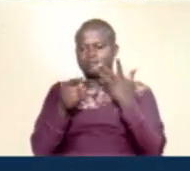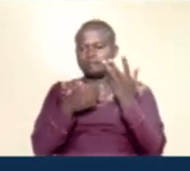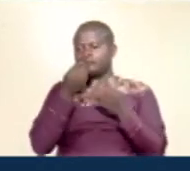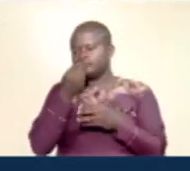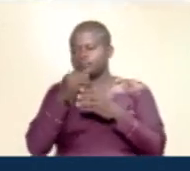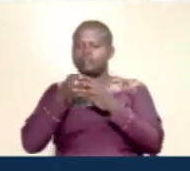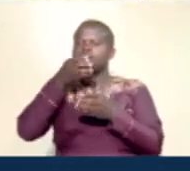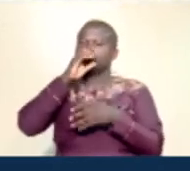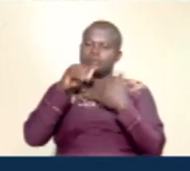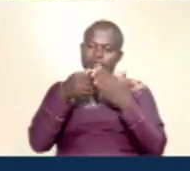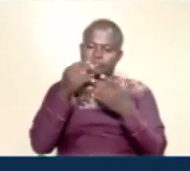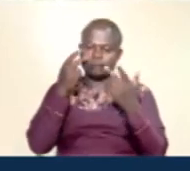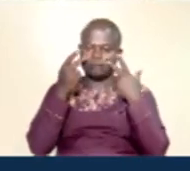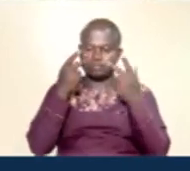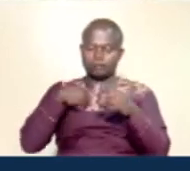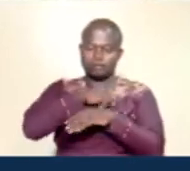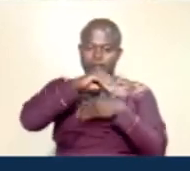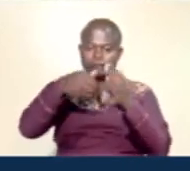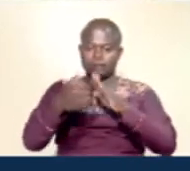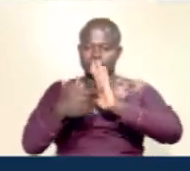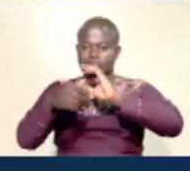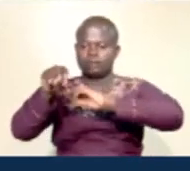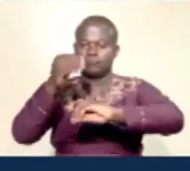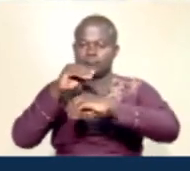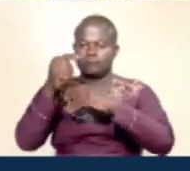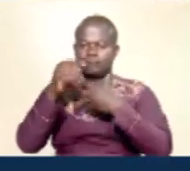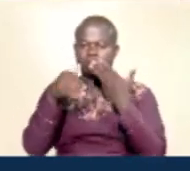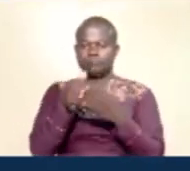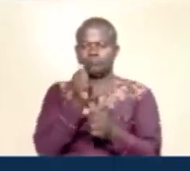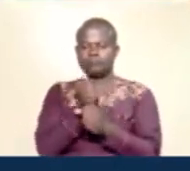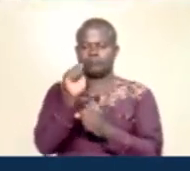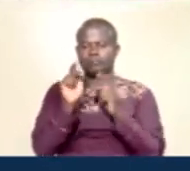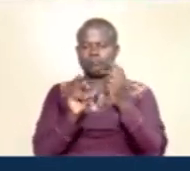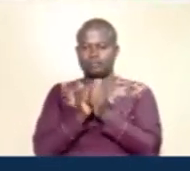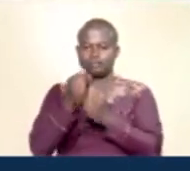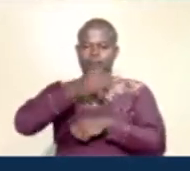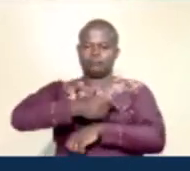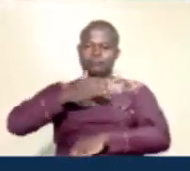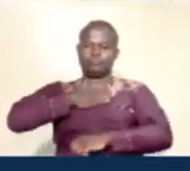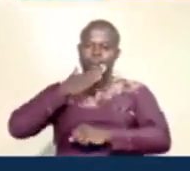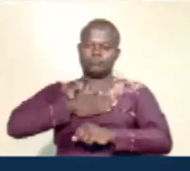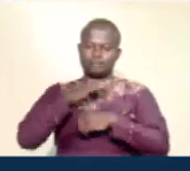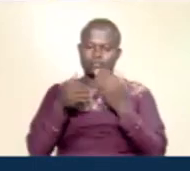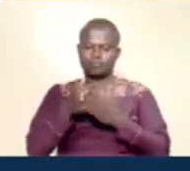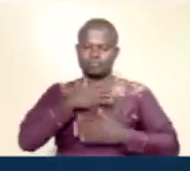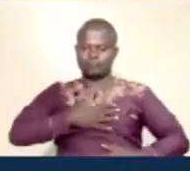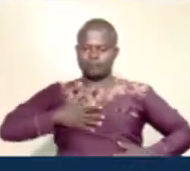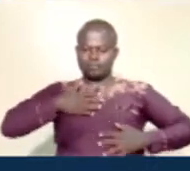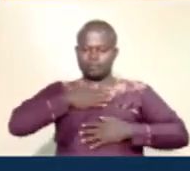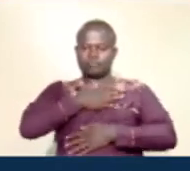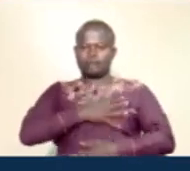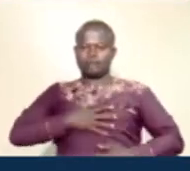kurya ibyo kunywa urabona hano hari imurikagurisha ibintu byose biragurwa n'aba bantu. Uyu munsi ni umunsi w'ibyishimo ni umunsi